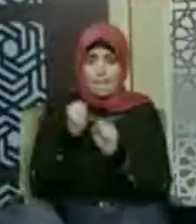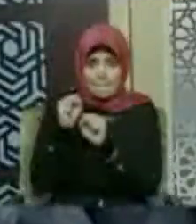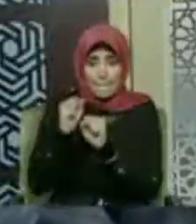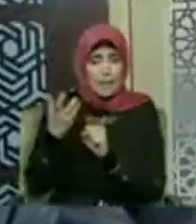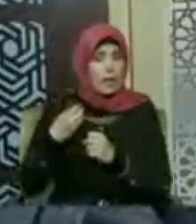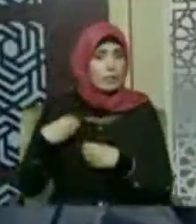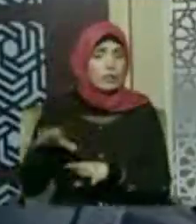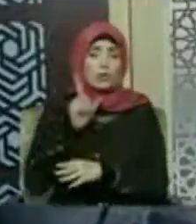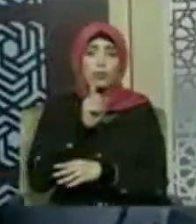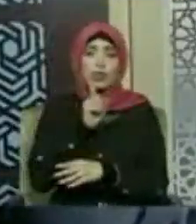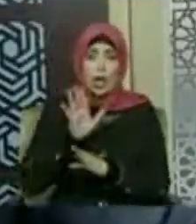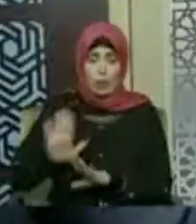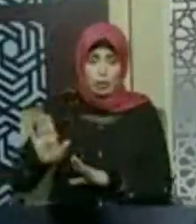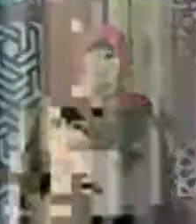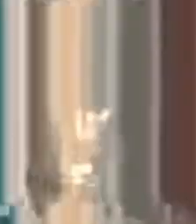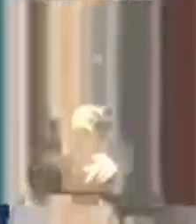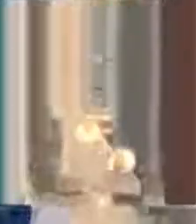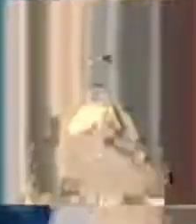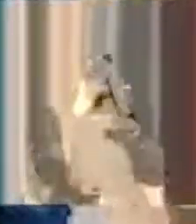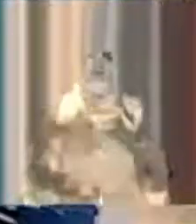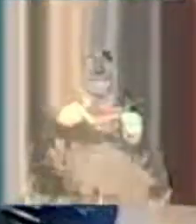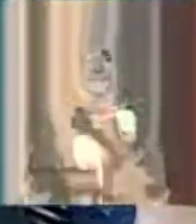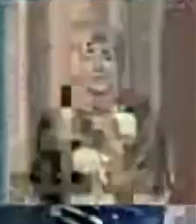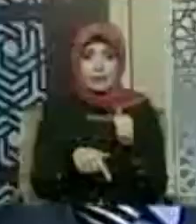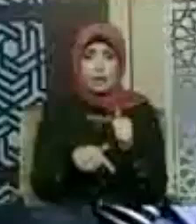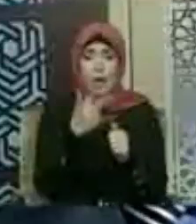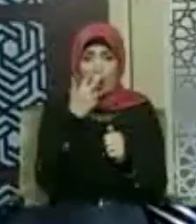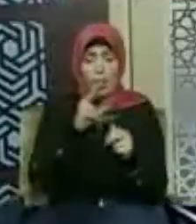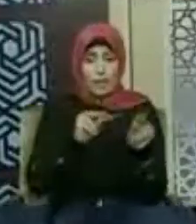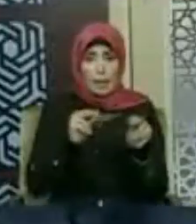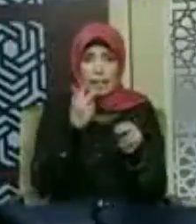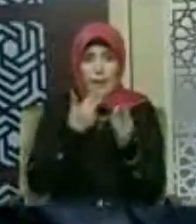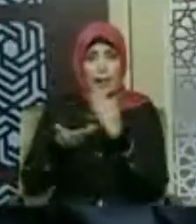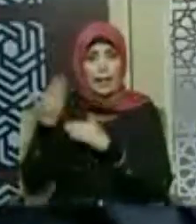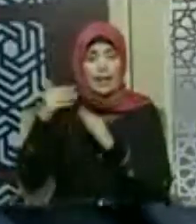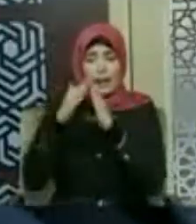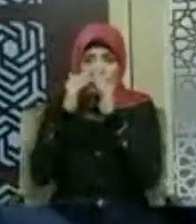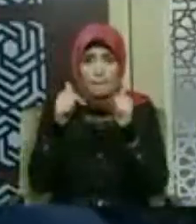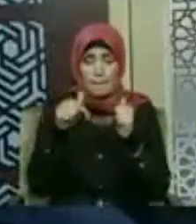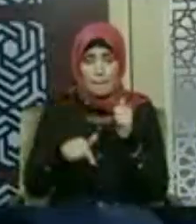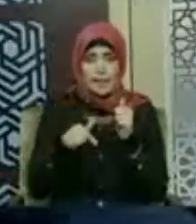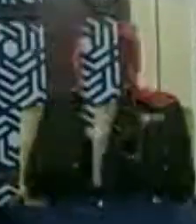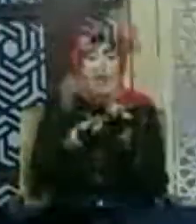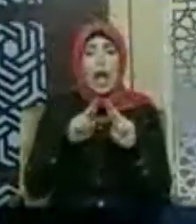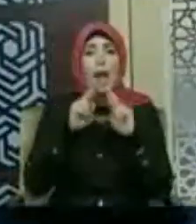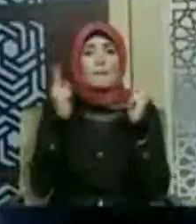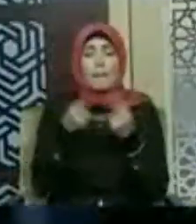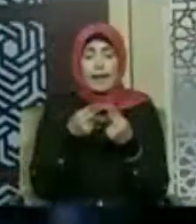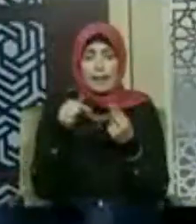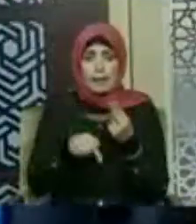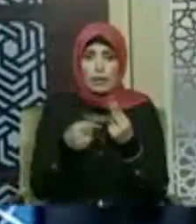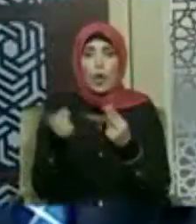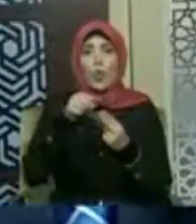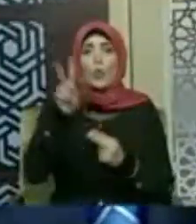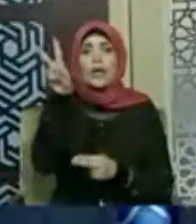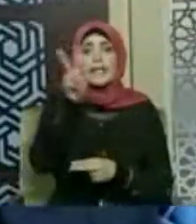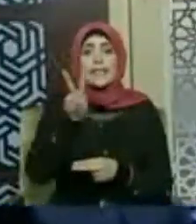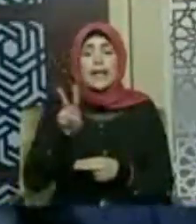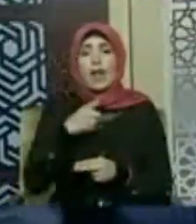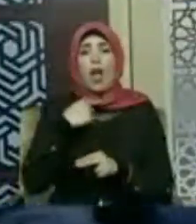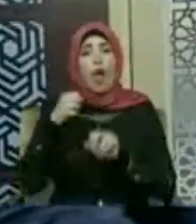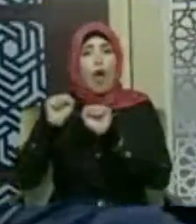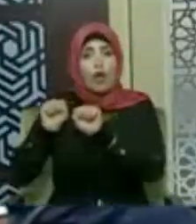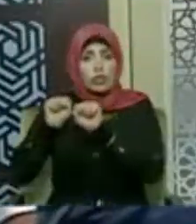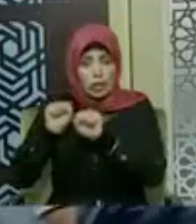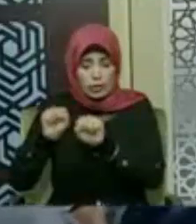يملكون. وكما كانت مصر بصفة عامة وسيناء